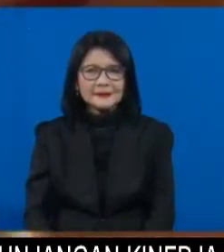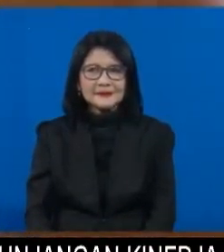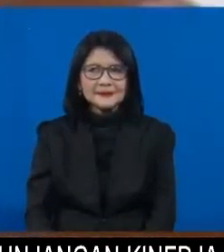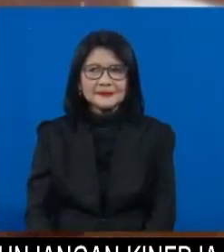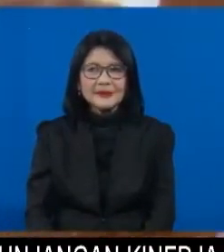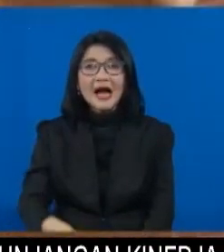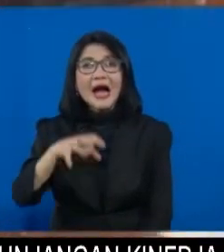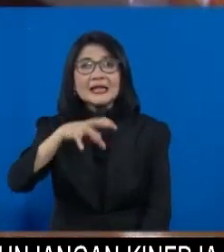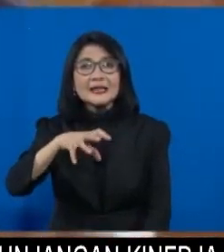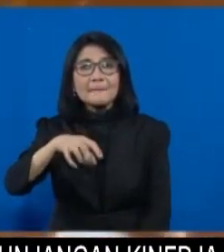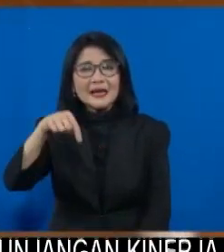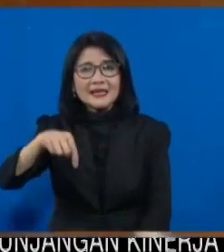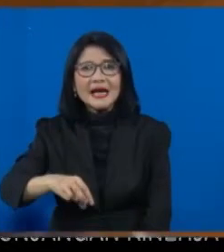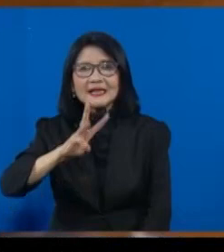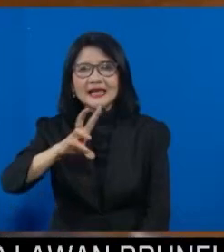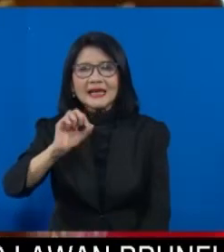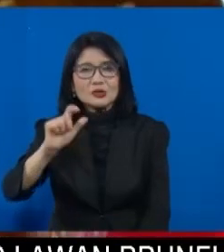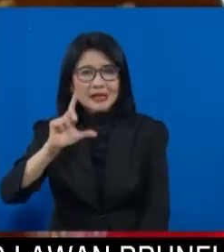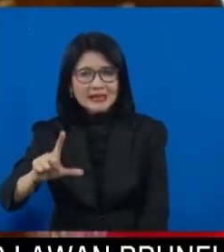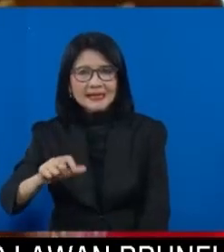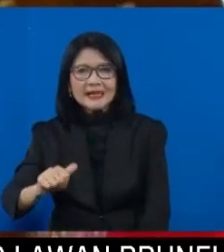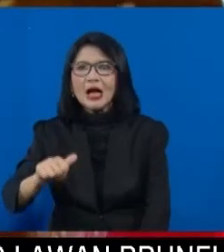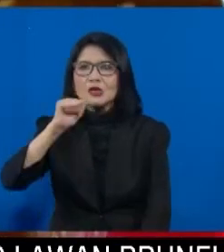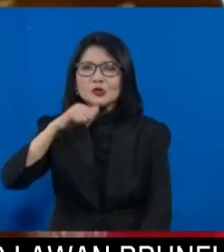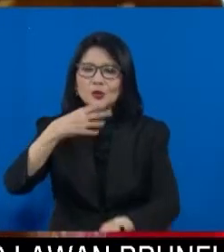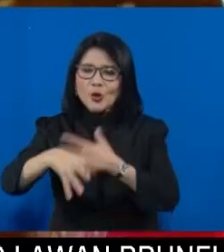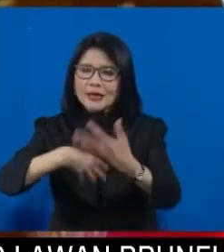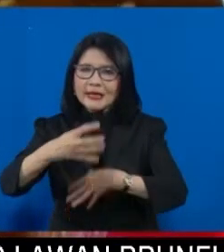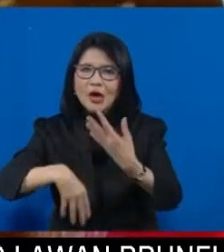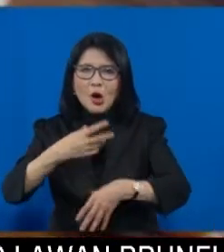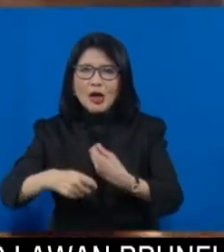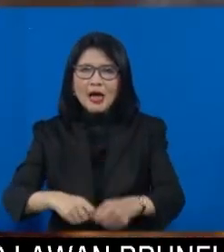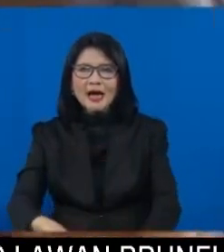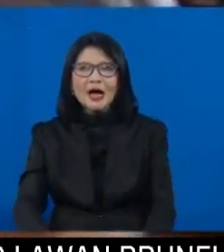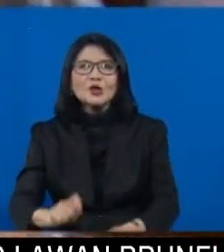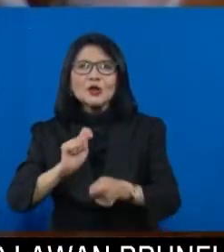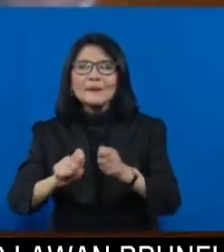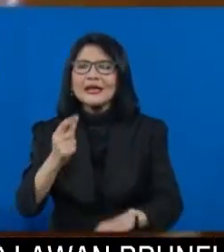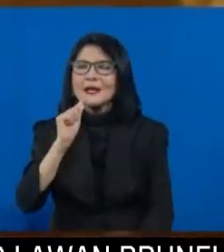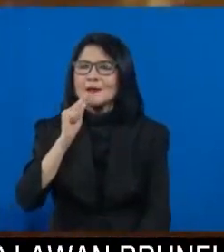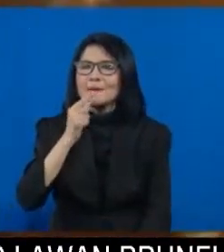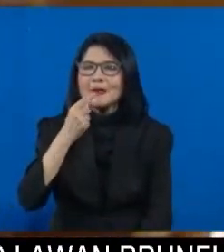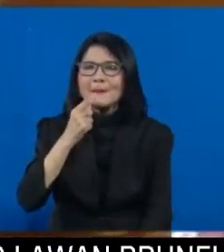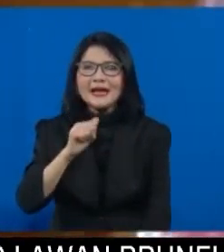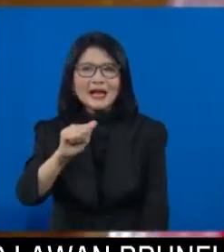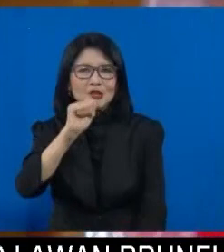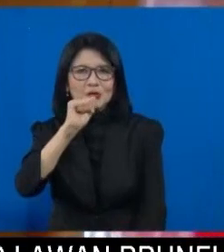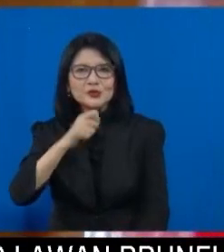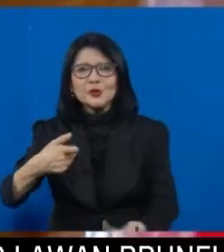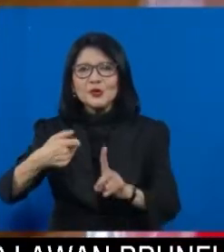Di tempat produksi ini, 300 liter susu diolah setiap harinya untuk menghasilkan si kecil manis permen susu